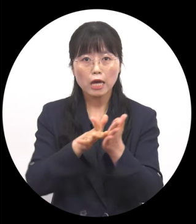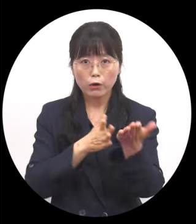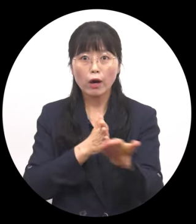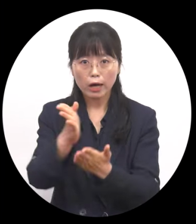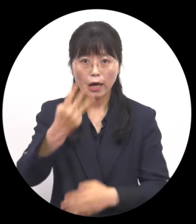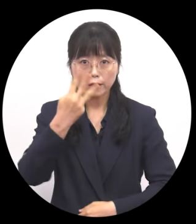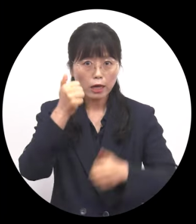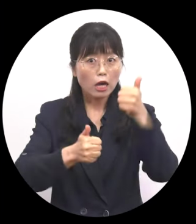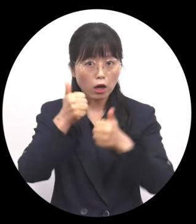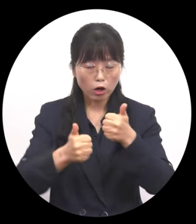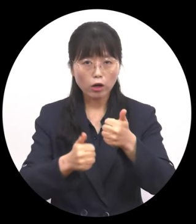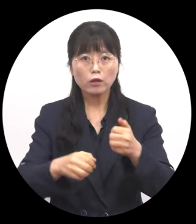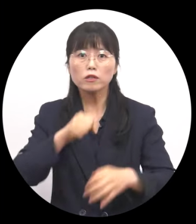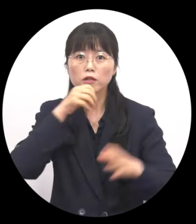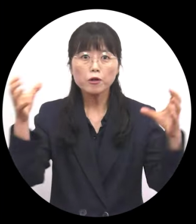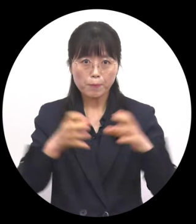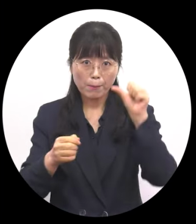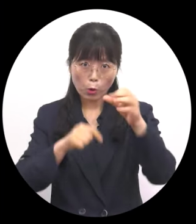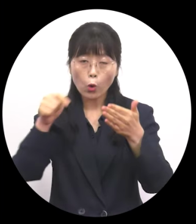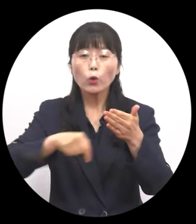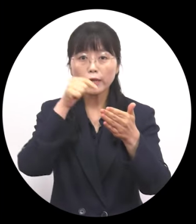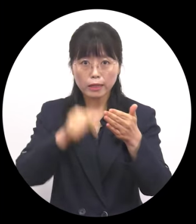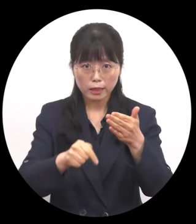약학과는 3개 영역 등급합 5 이내,